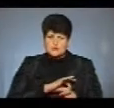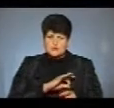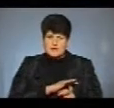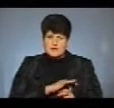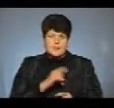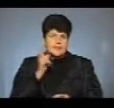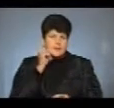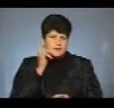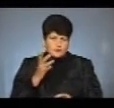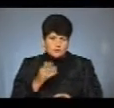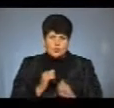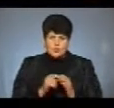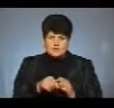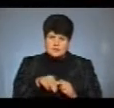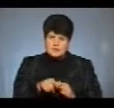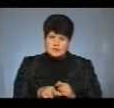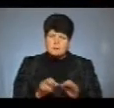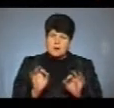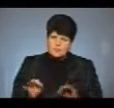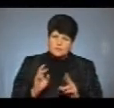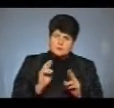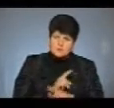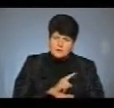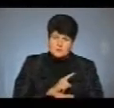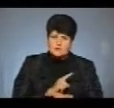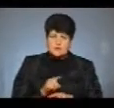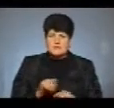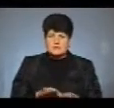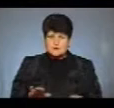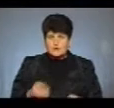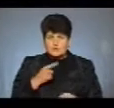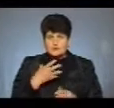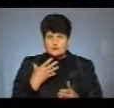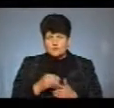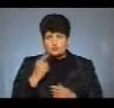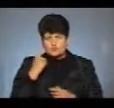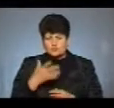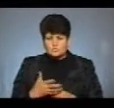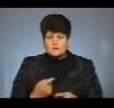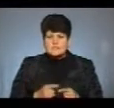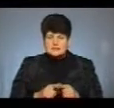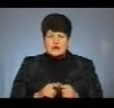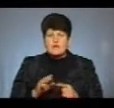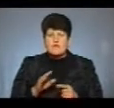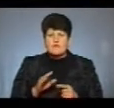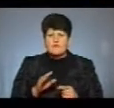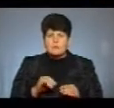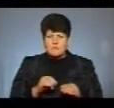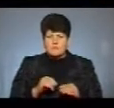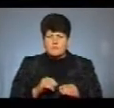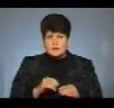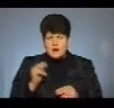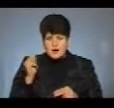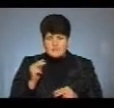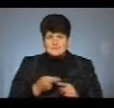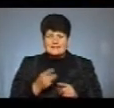і він вирішує, правильне це твердження чи неправильне, і так учні висловлюють свою думку. Ця вправа передбачає з собою три